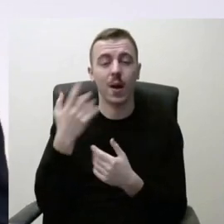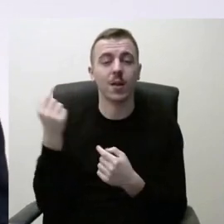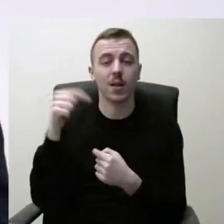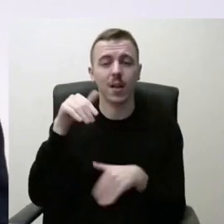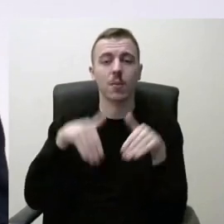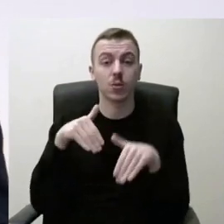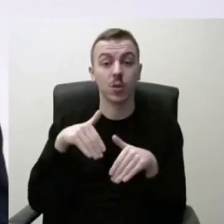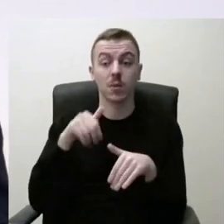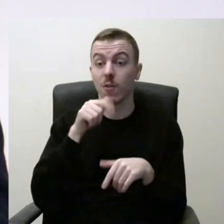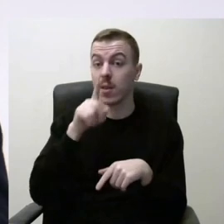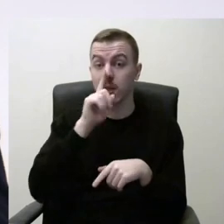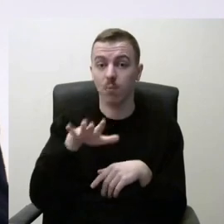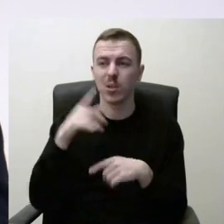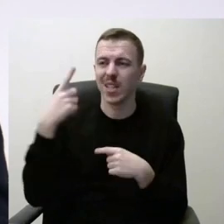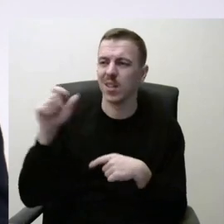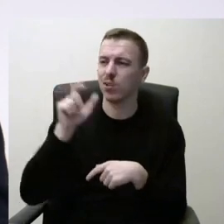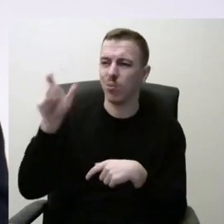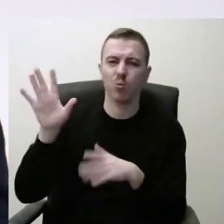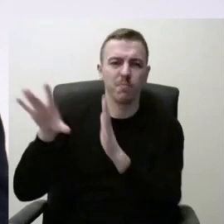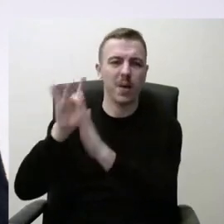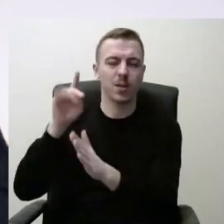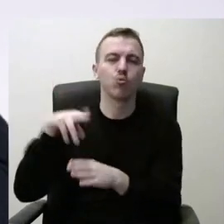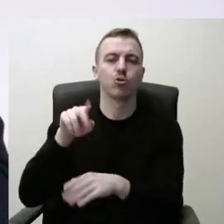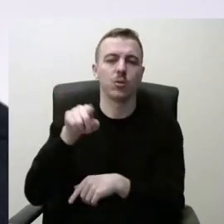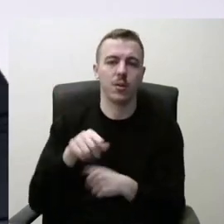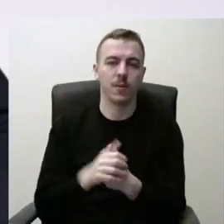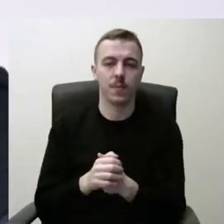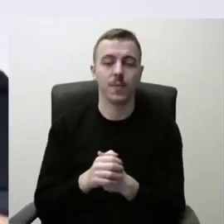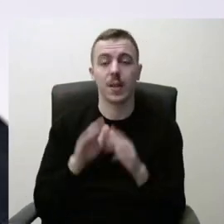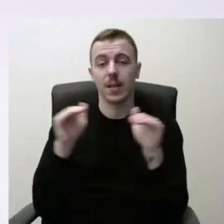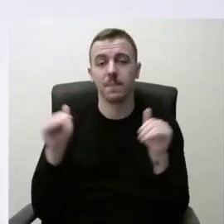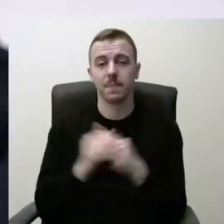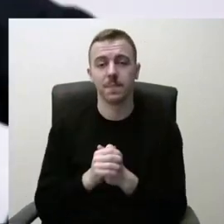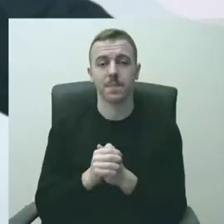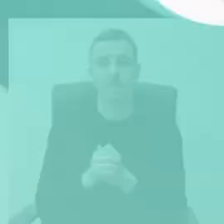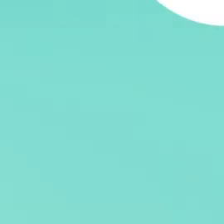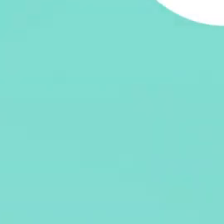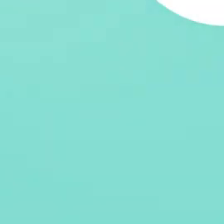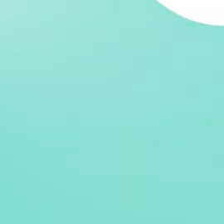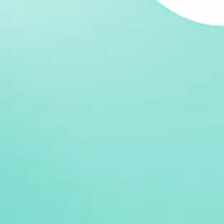priešingų atveju jie išrinks už jūs. Iki malonaus.